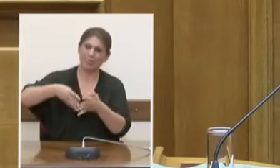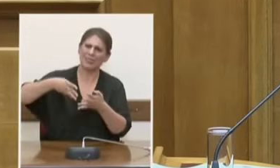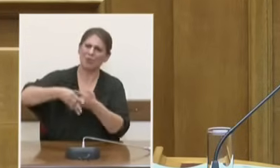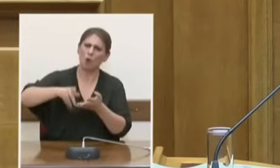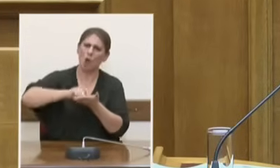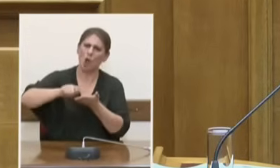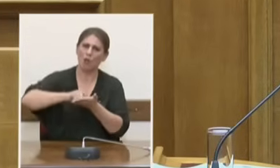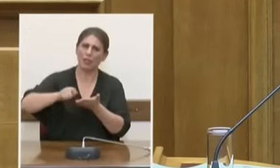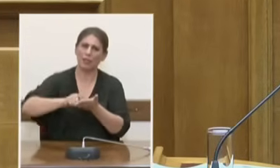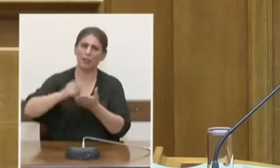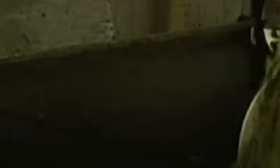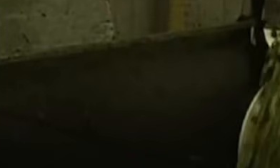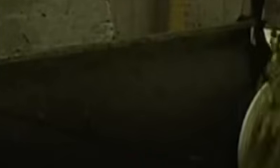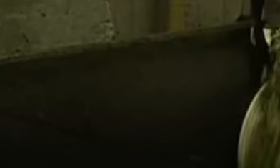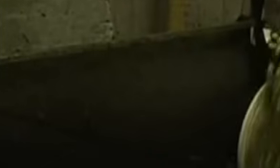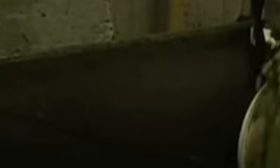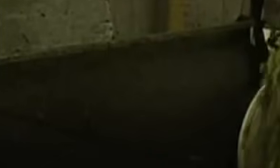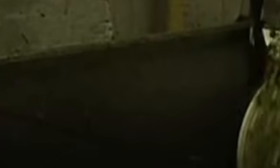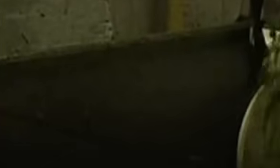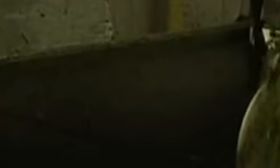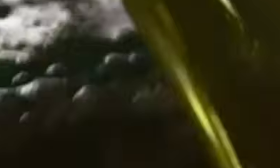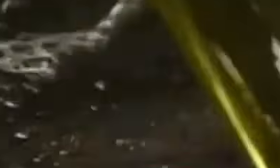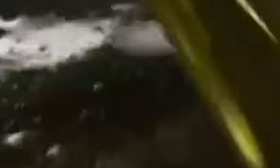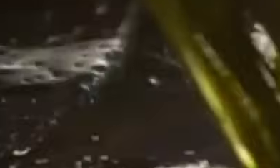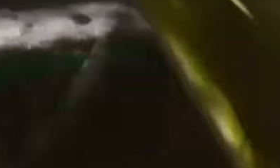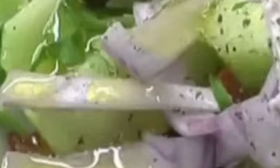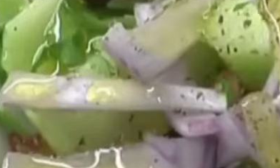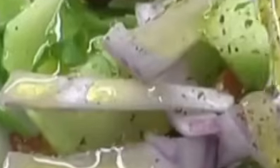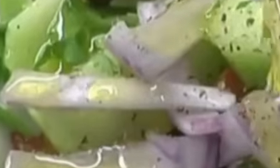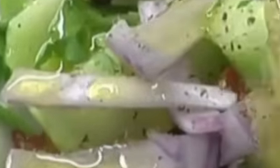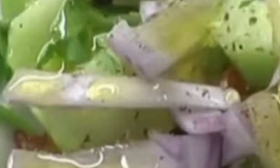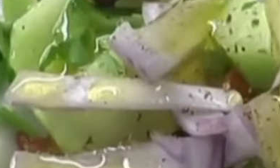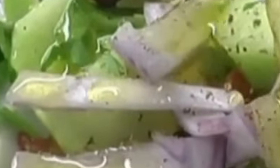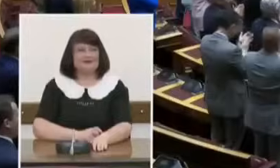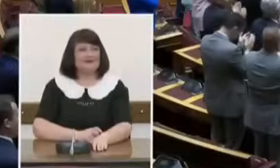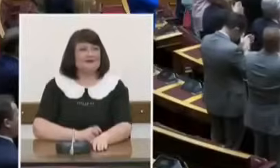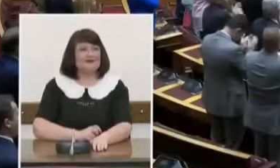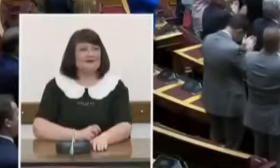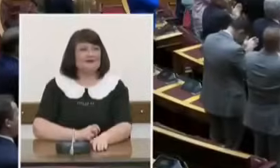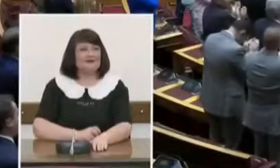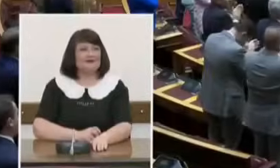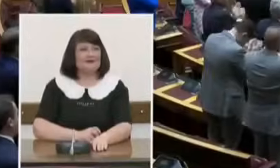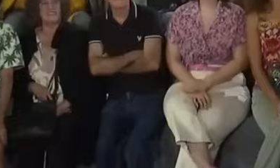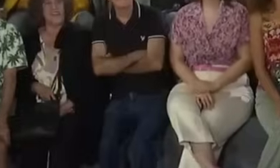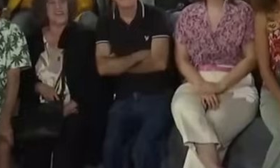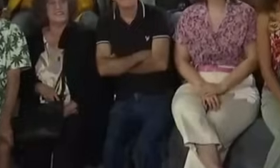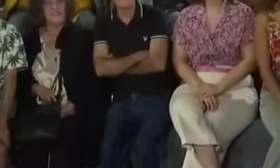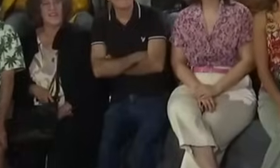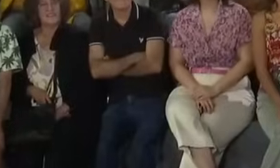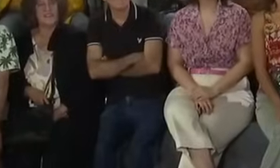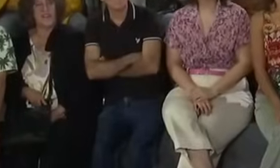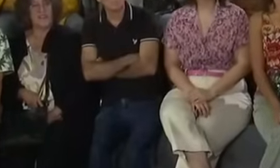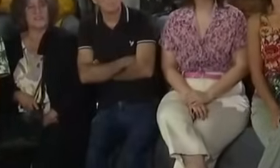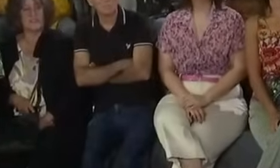ομολογία της αποτυχίας. Στο επίκεντρο της κόντρας βρέθηκαν οι τιμές ελαιολάδου και φέτας. Ο κύριος Μητσοτάκης κατηγόρησε τον Στέφανο